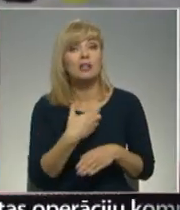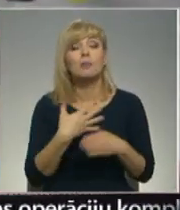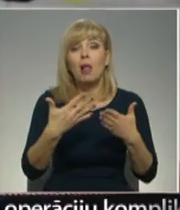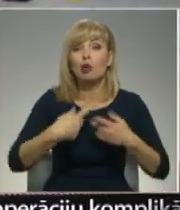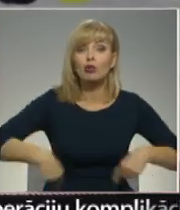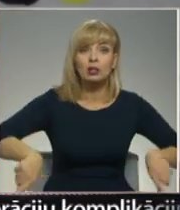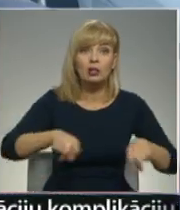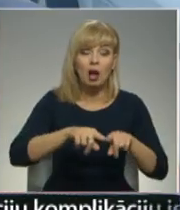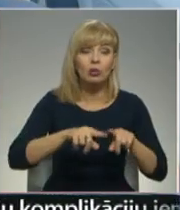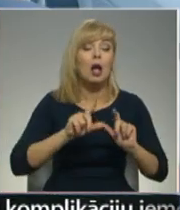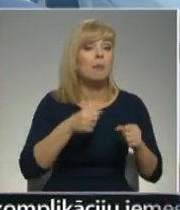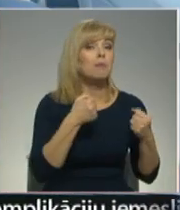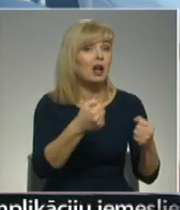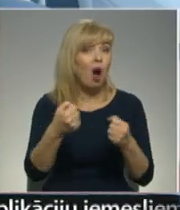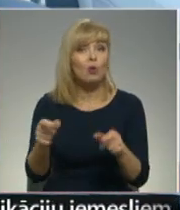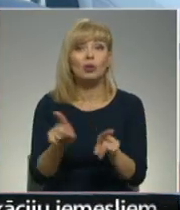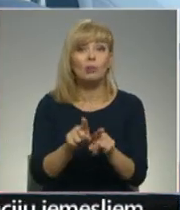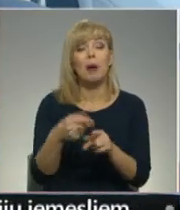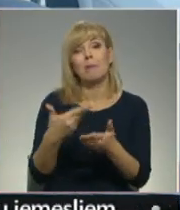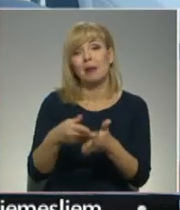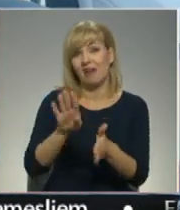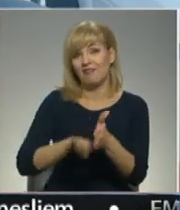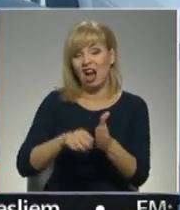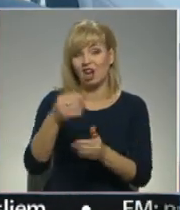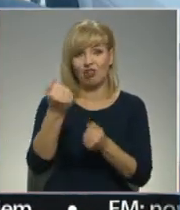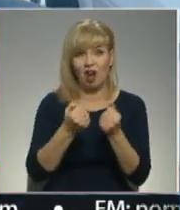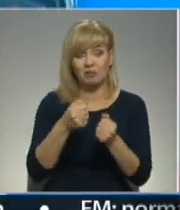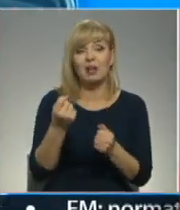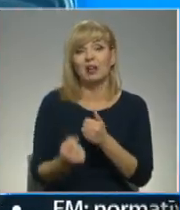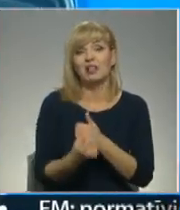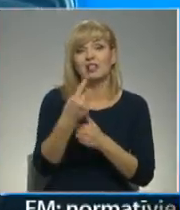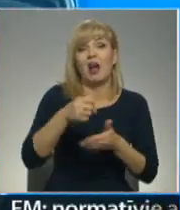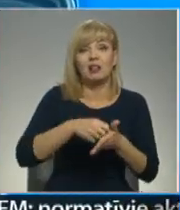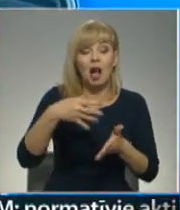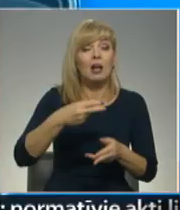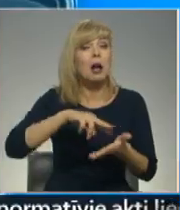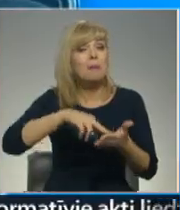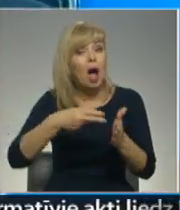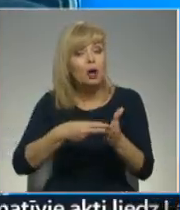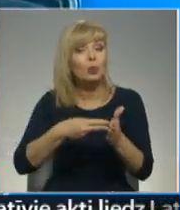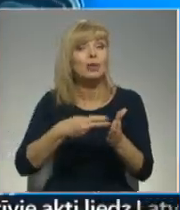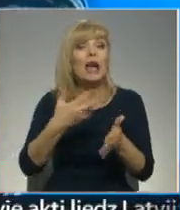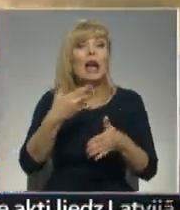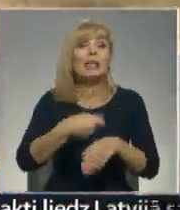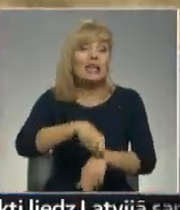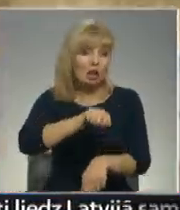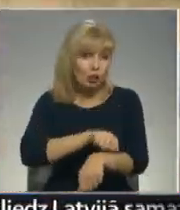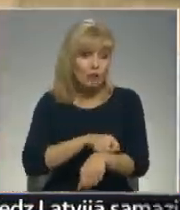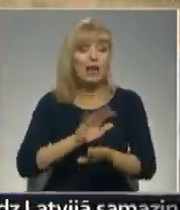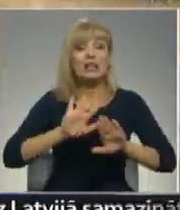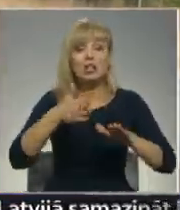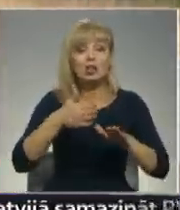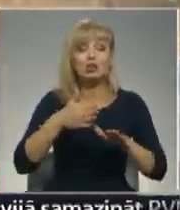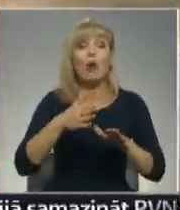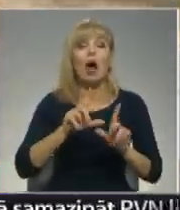teritoriju apbraukā tikpat, kas ar parastajām automašīnām sanāk dārgi. Plānotās kilometrāžas vietā šobrīd izdodas nobraukt 10